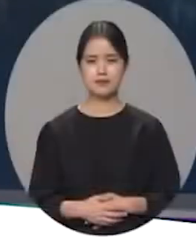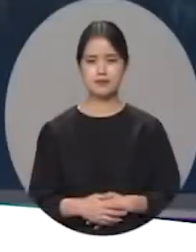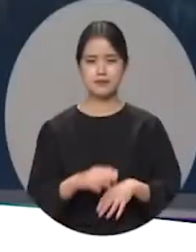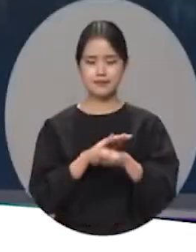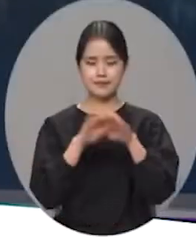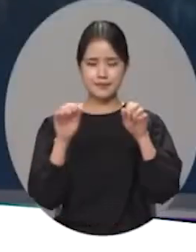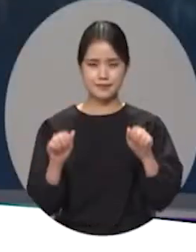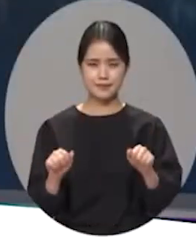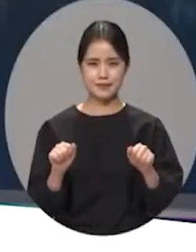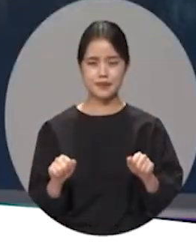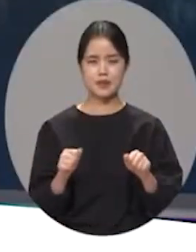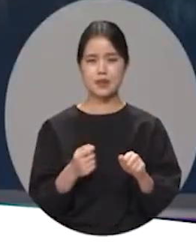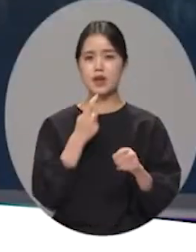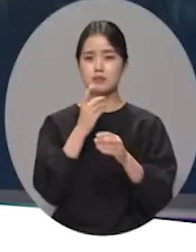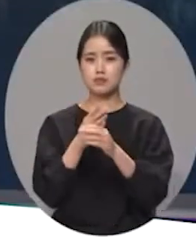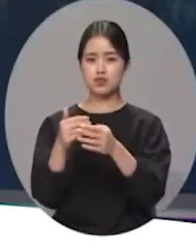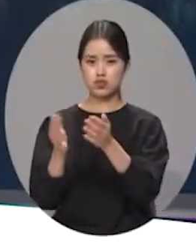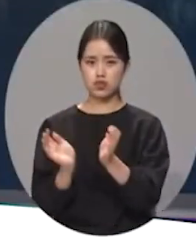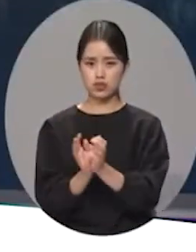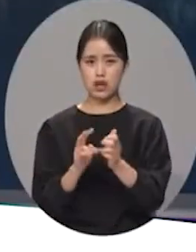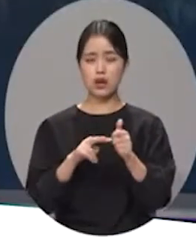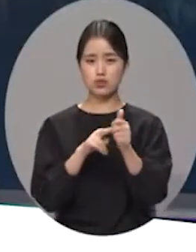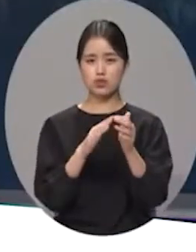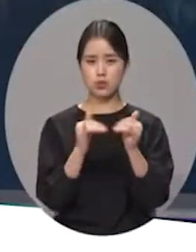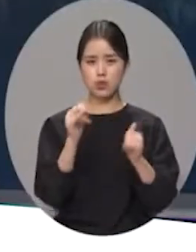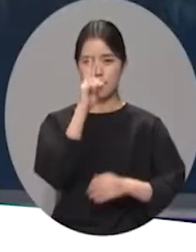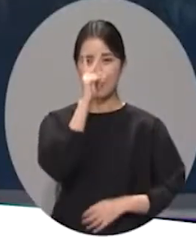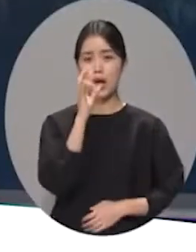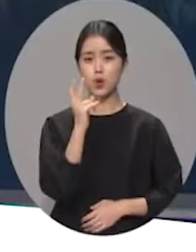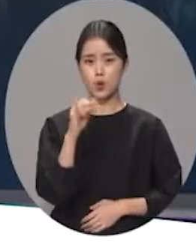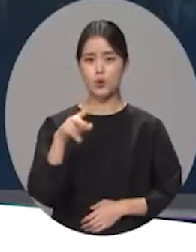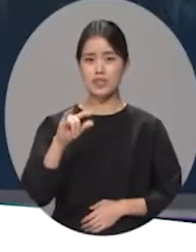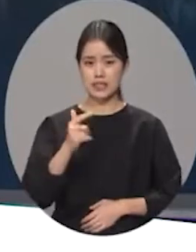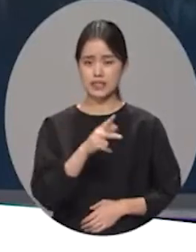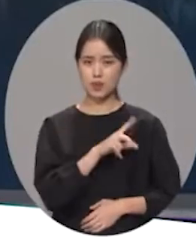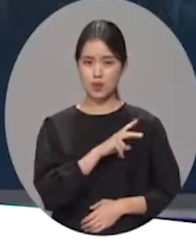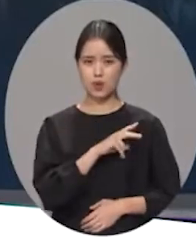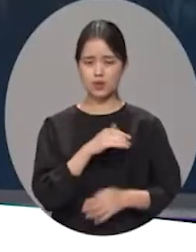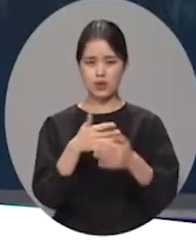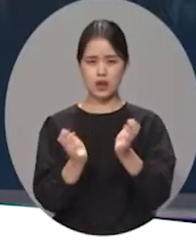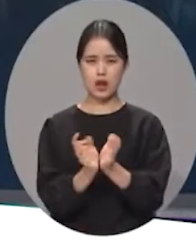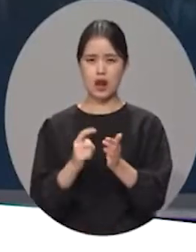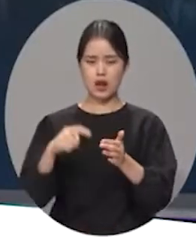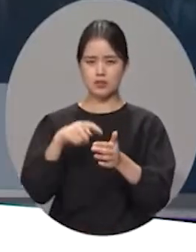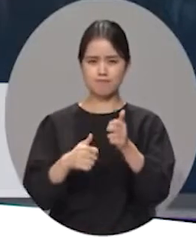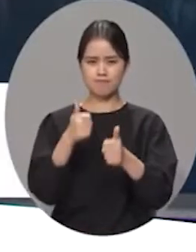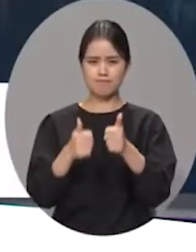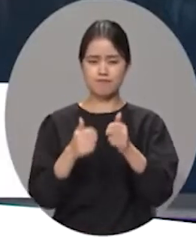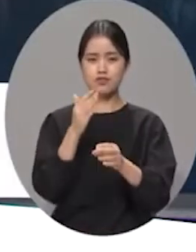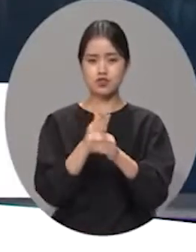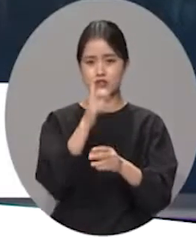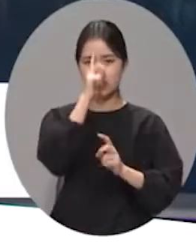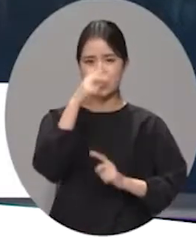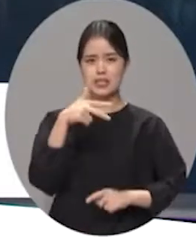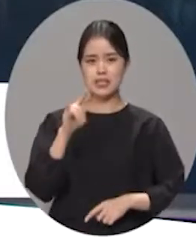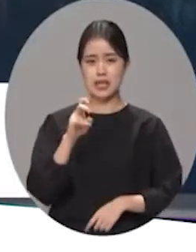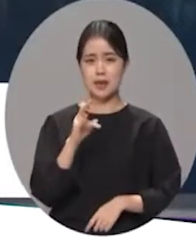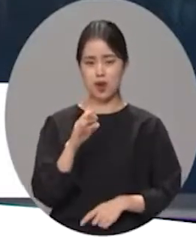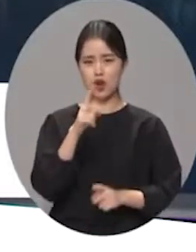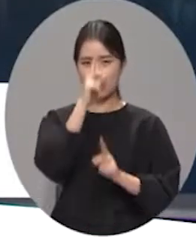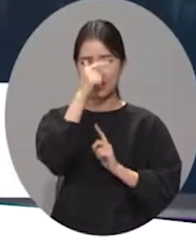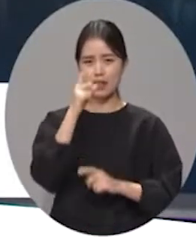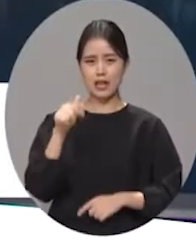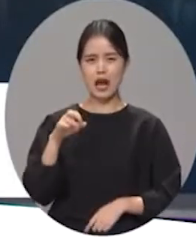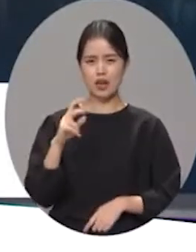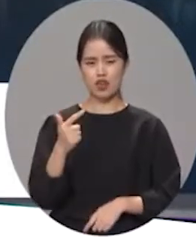여러분 안녕하십니까. 더불어민주당 대선 주자인 박용진 의원이 여권 내 양강 구도를 형성한 이재명, 이낙연 예비